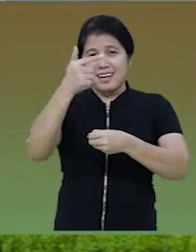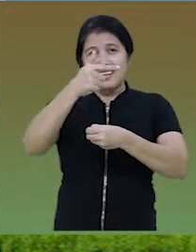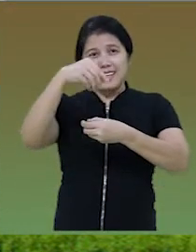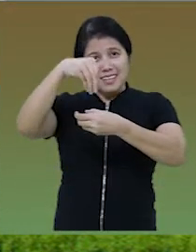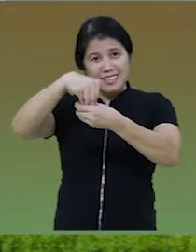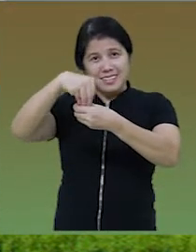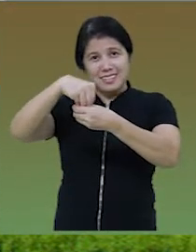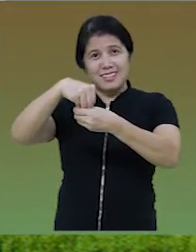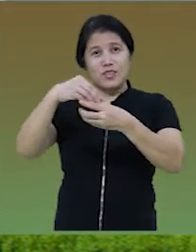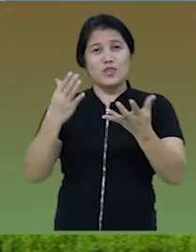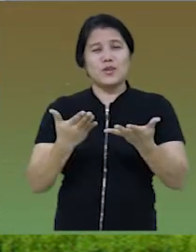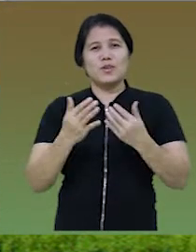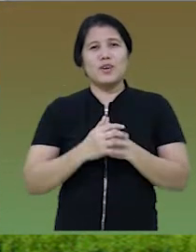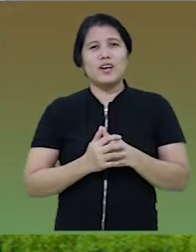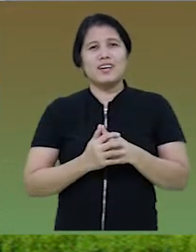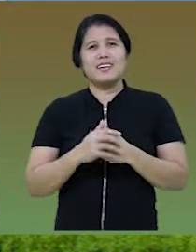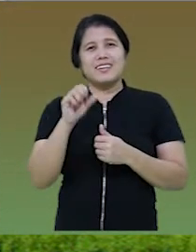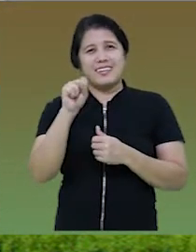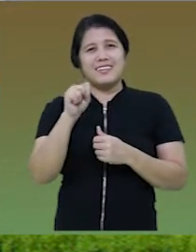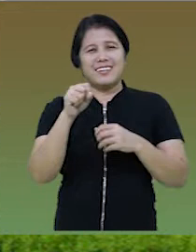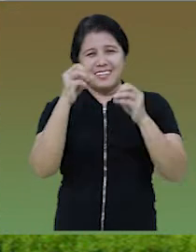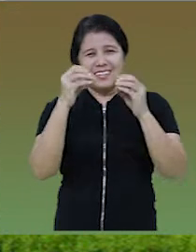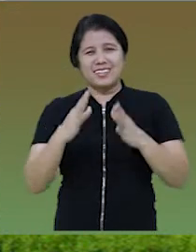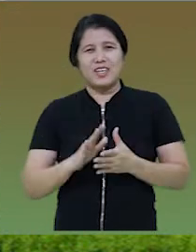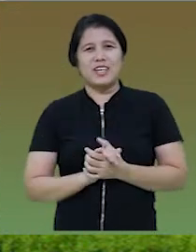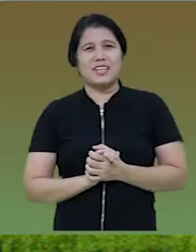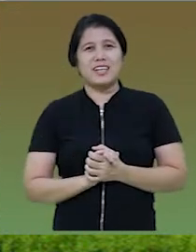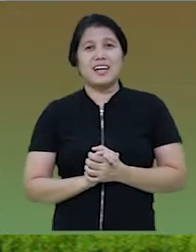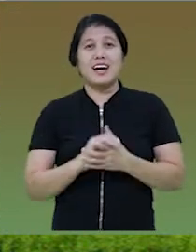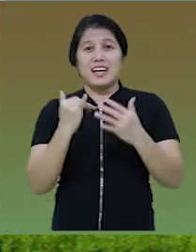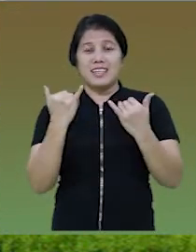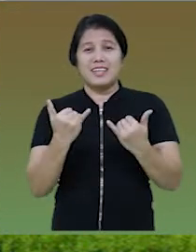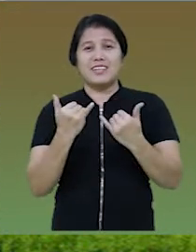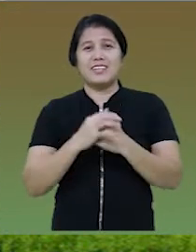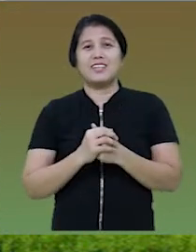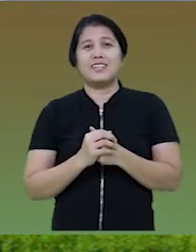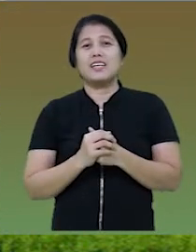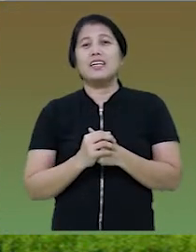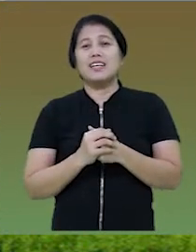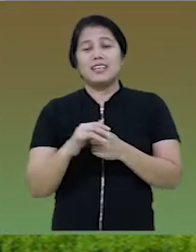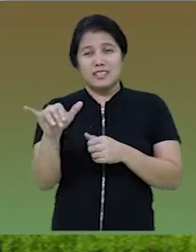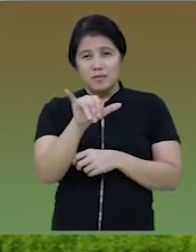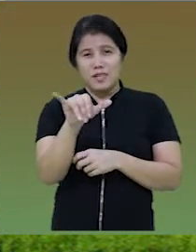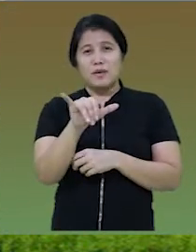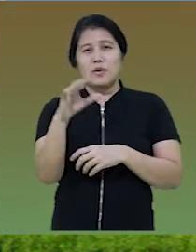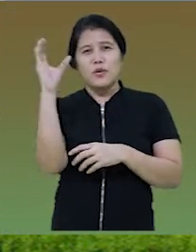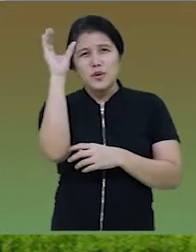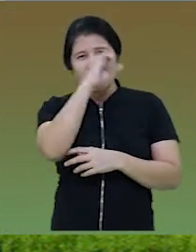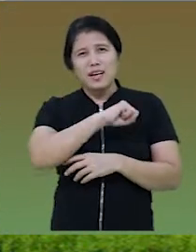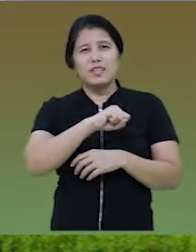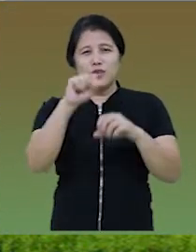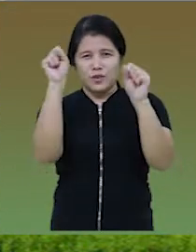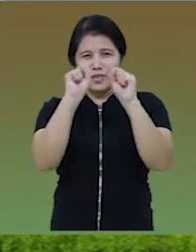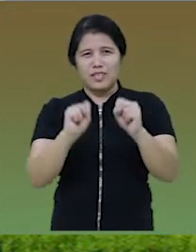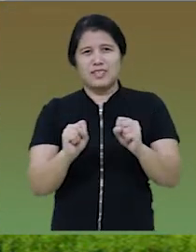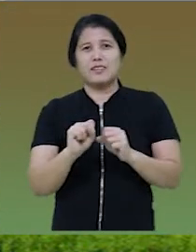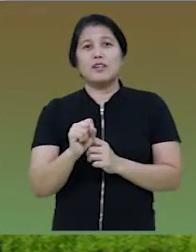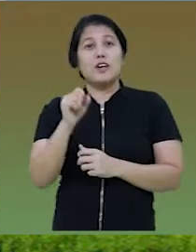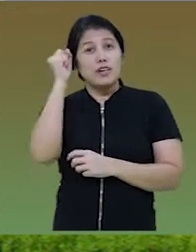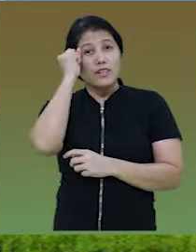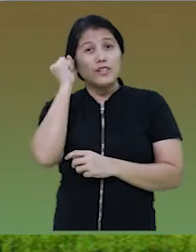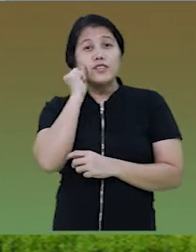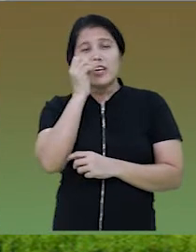Opo, teacher. Wow, sabay po namin huhulaan ni siya ang hugis, teacher. Shen at